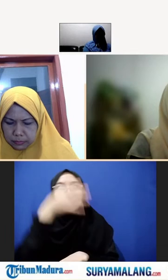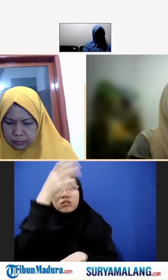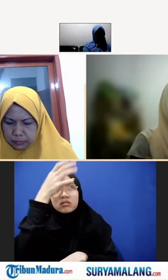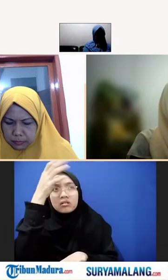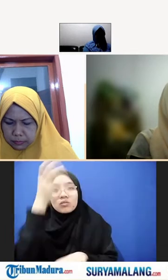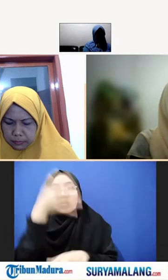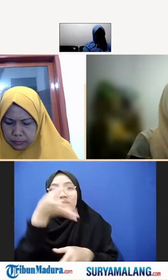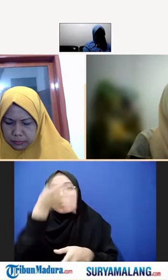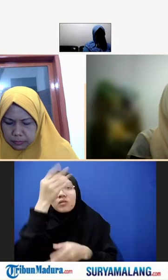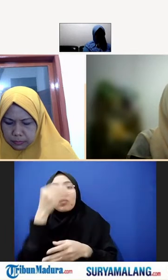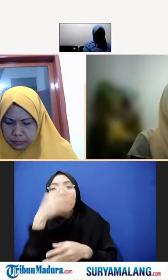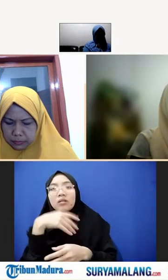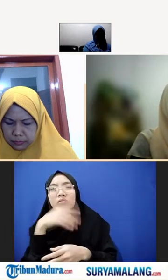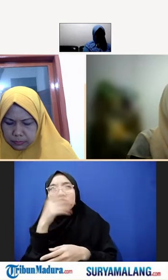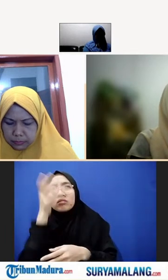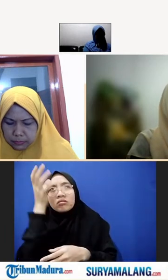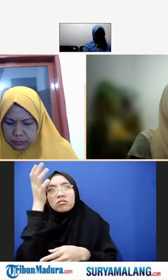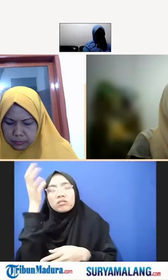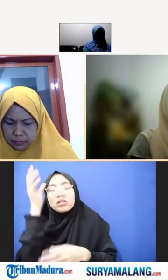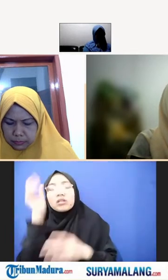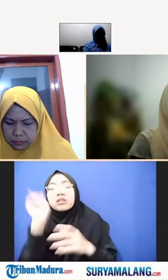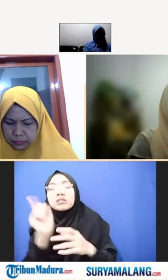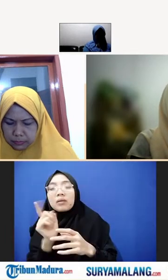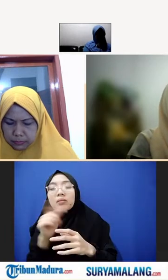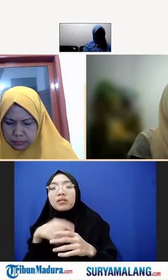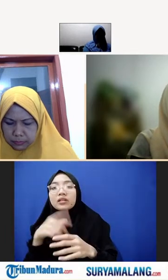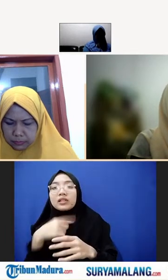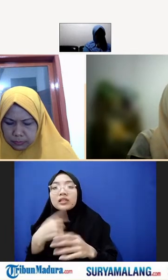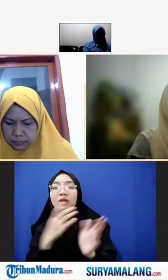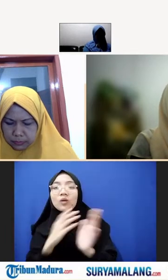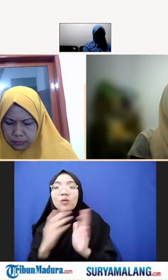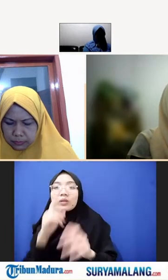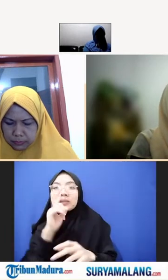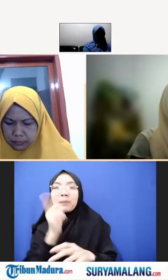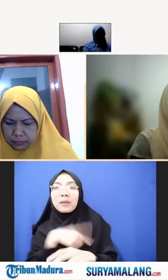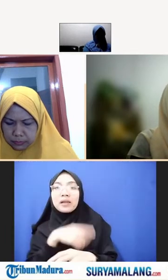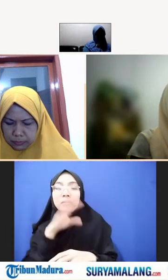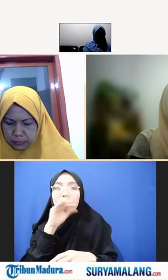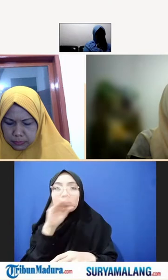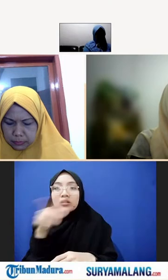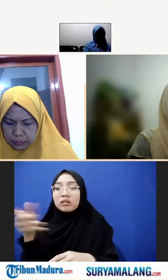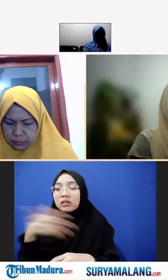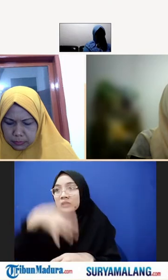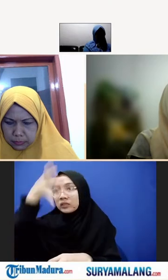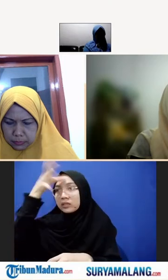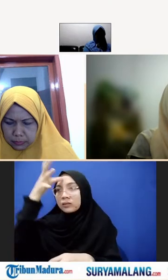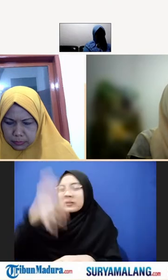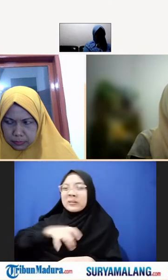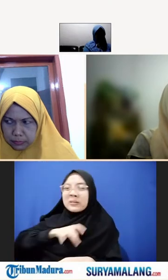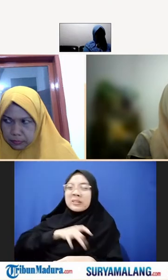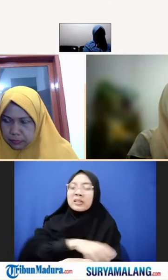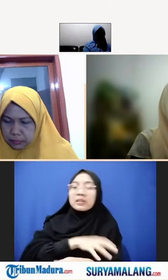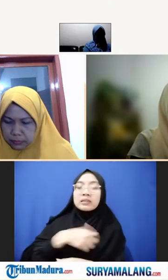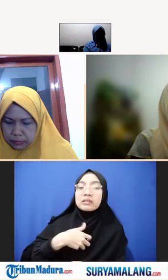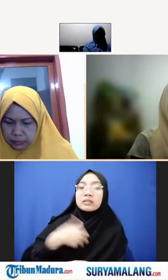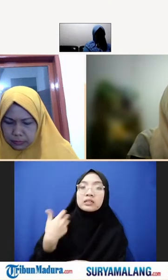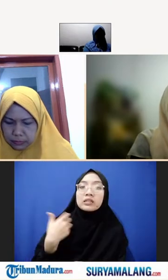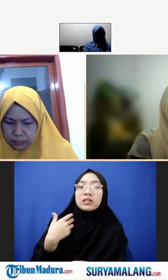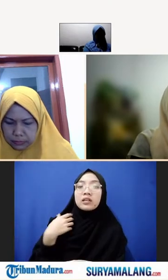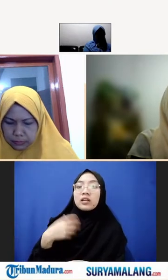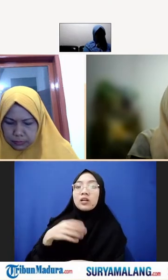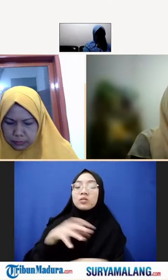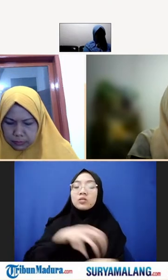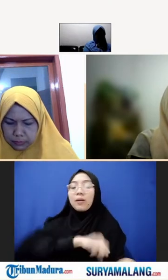cuman karena kita kan ngomongnya cepat, jadi nggak paham, dia kesel gitu kan, banting lah yang deket